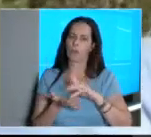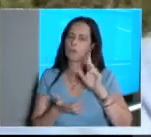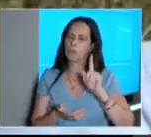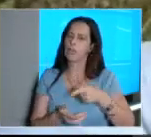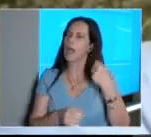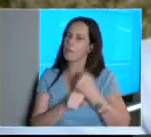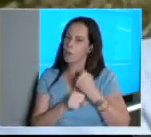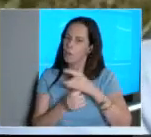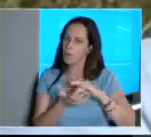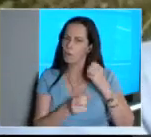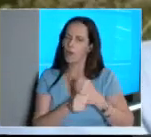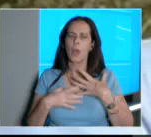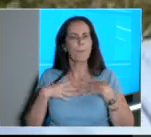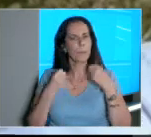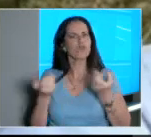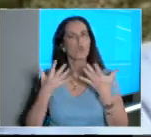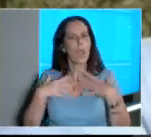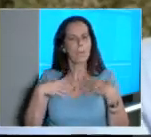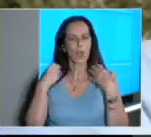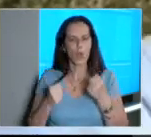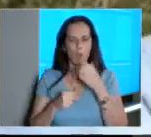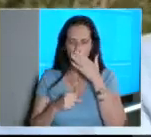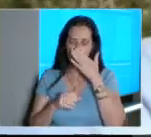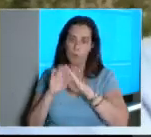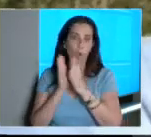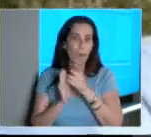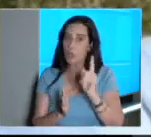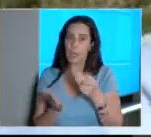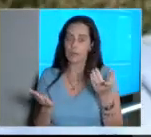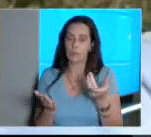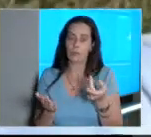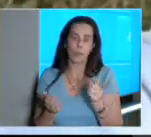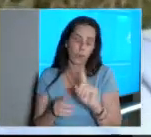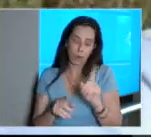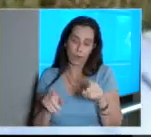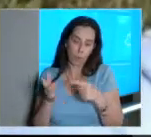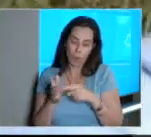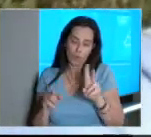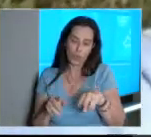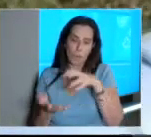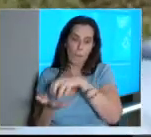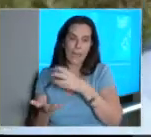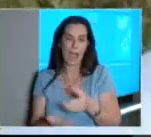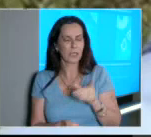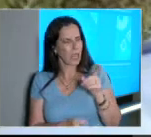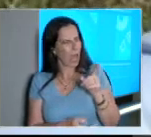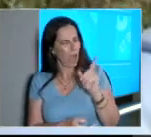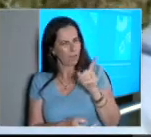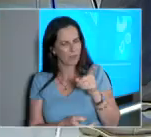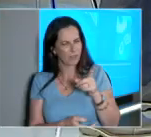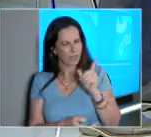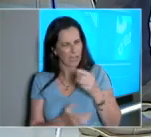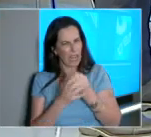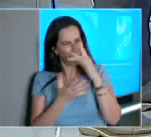את התעסוקה ויהיה כאן בריאות, שירותי בריאות, וכל מה שצריך, לא פחות מאשר באזור המרכז. אבל חיים, זה נכון להקים